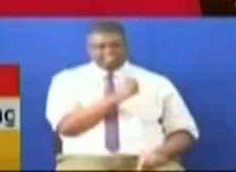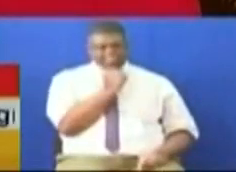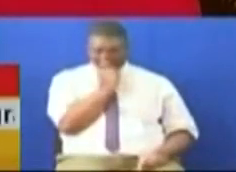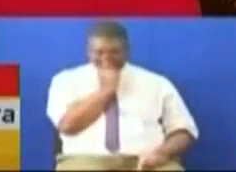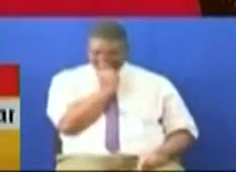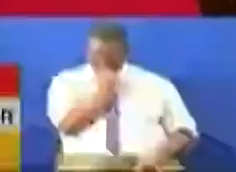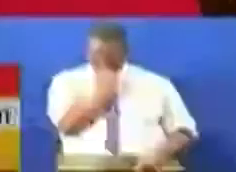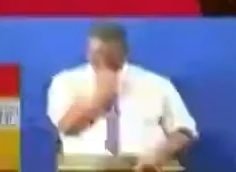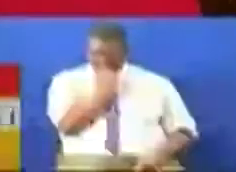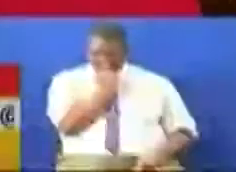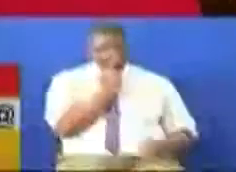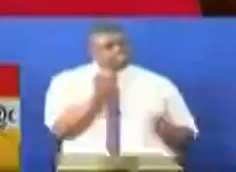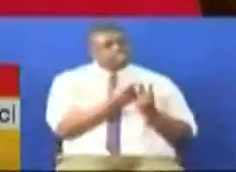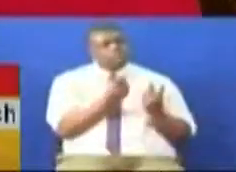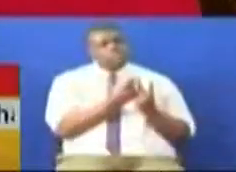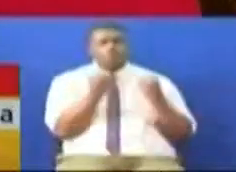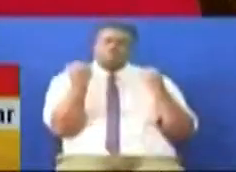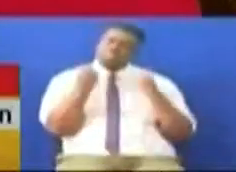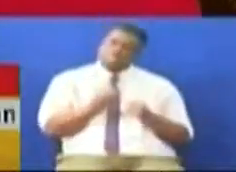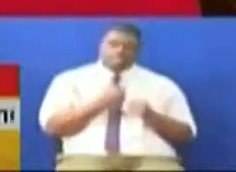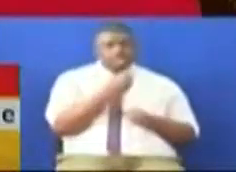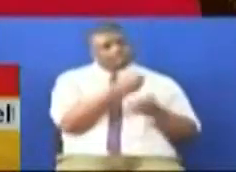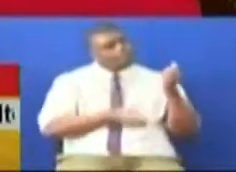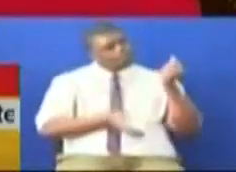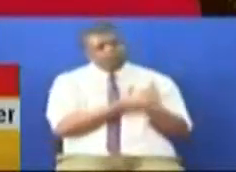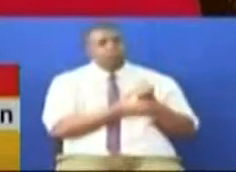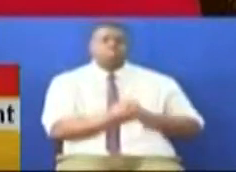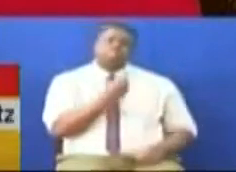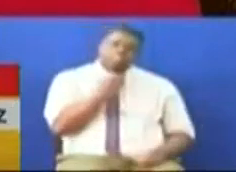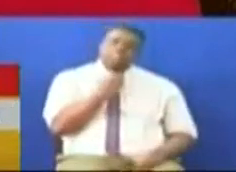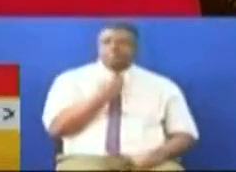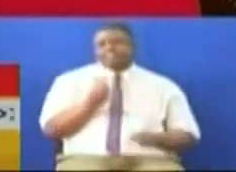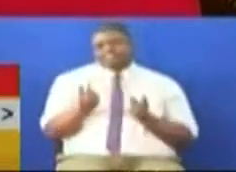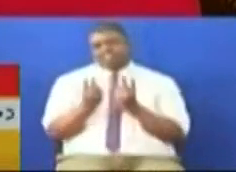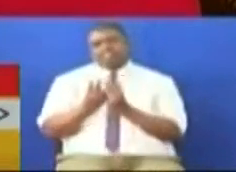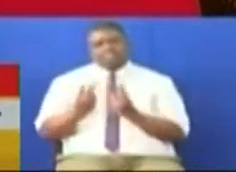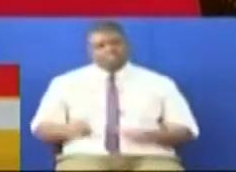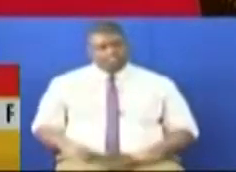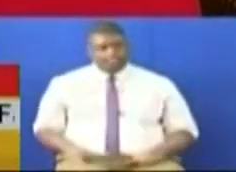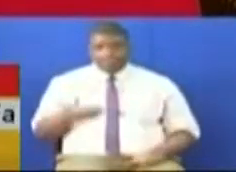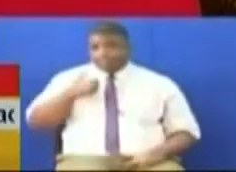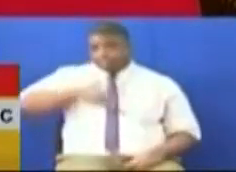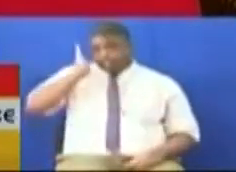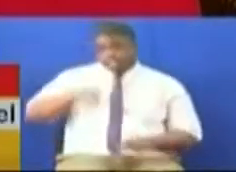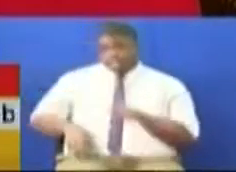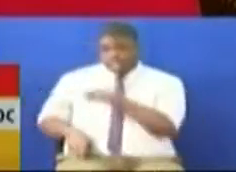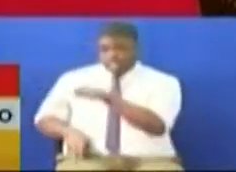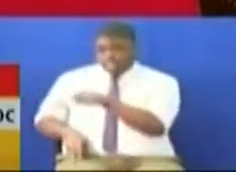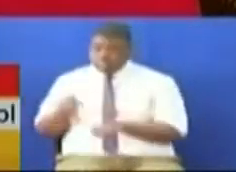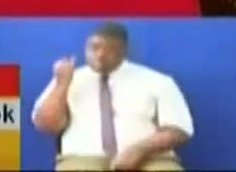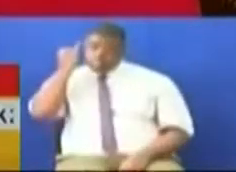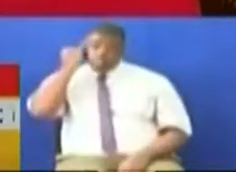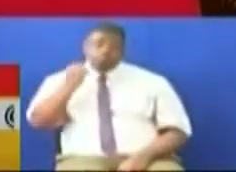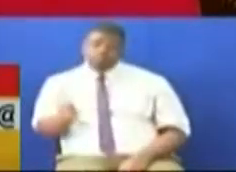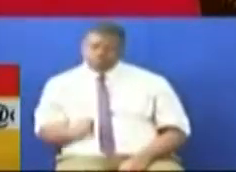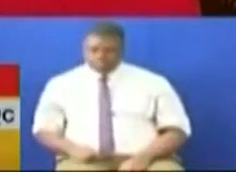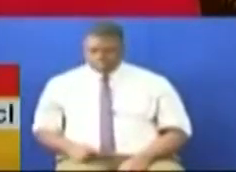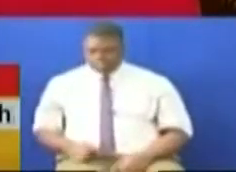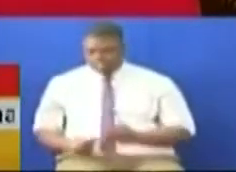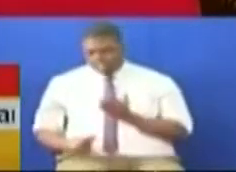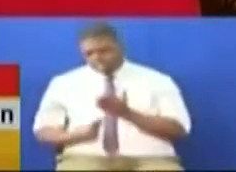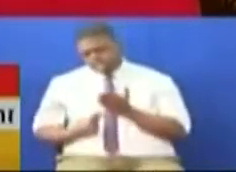kwa kuikwamisha TANESCO ni kukwamisha jitihada za Mheshimiwa Rais. Pia ni shauri serikali kuendelea kuwekeza katika